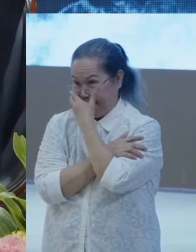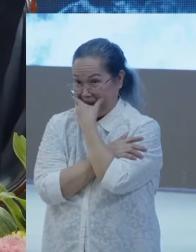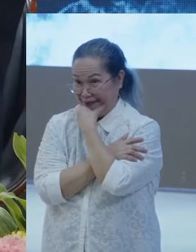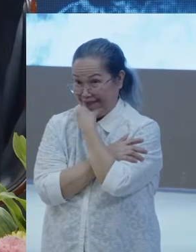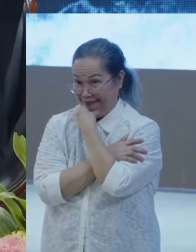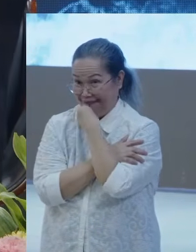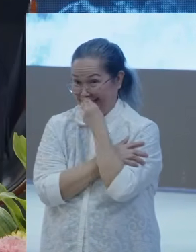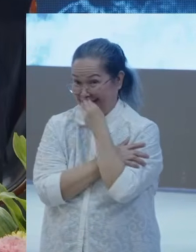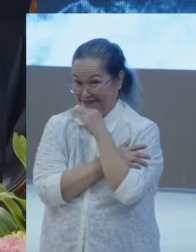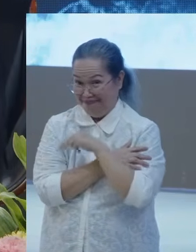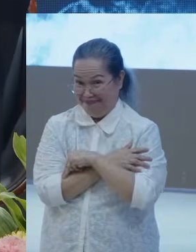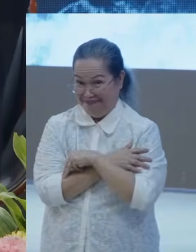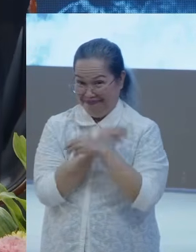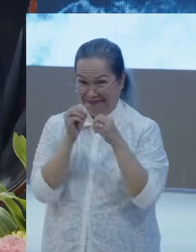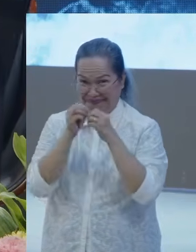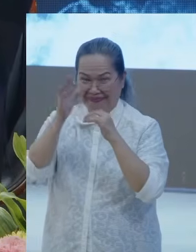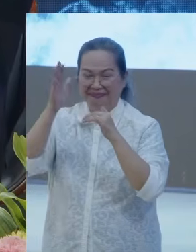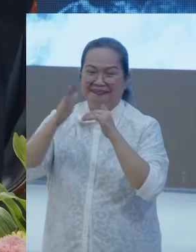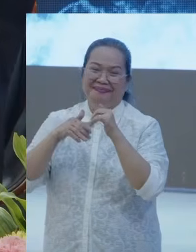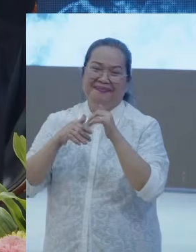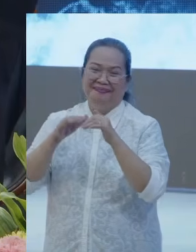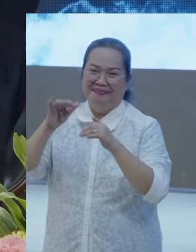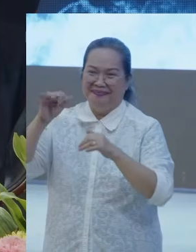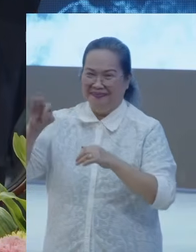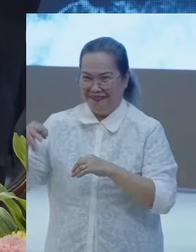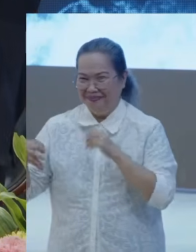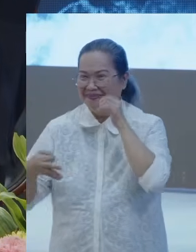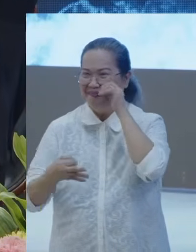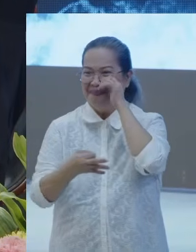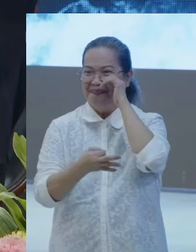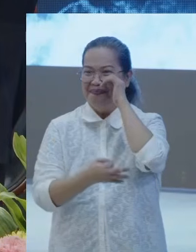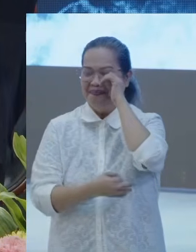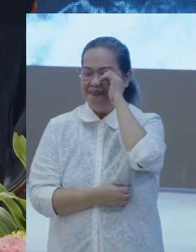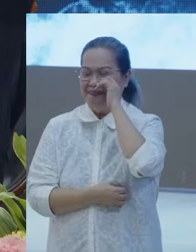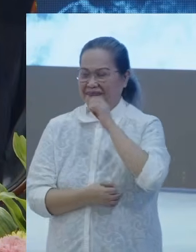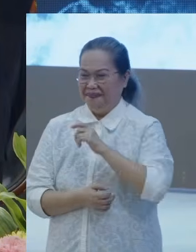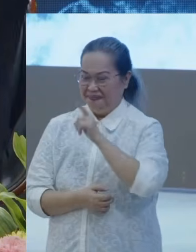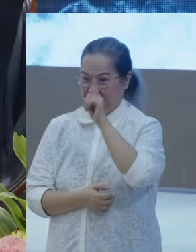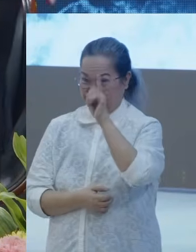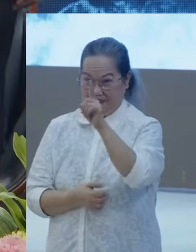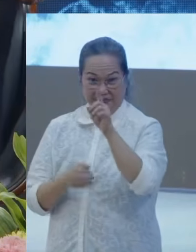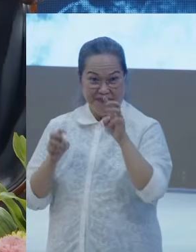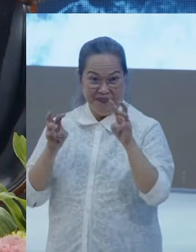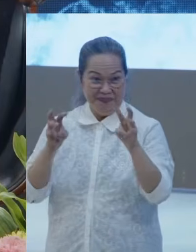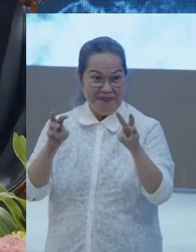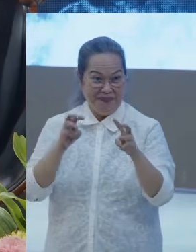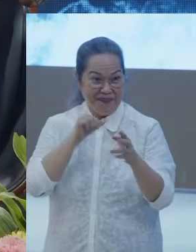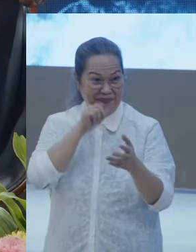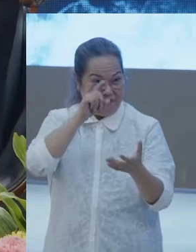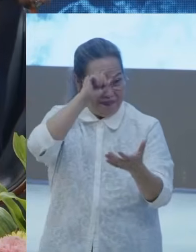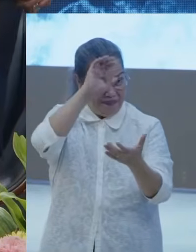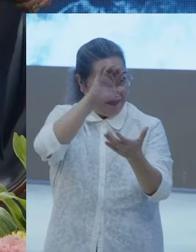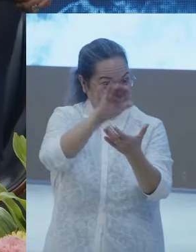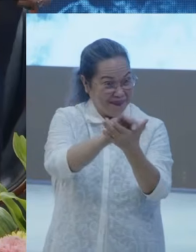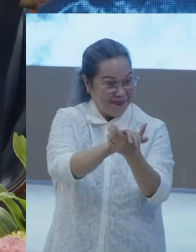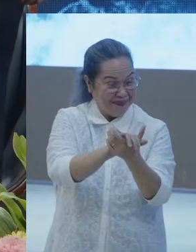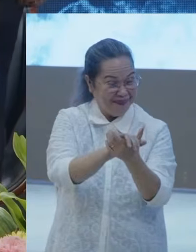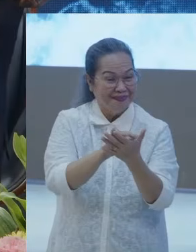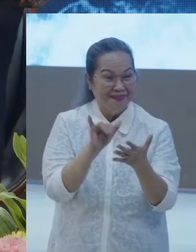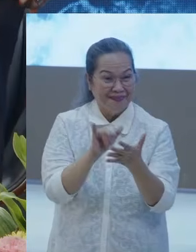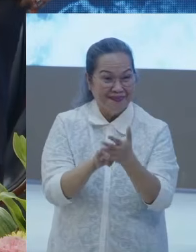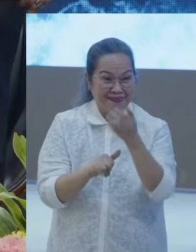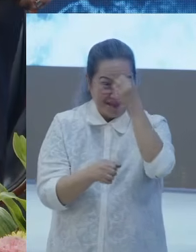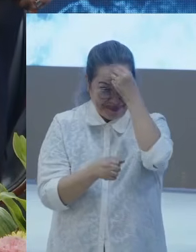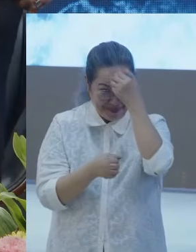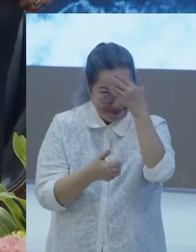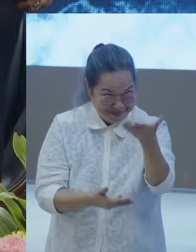mensahe. Mas higit sa mensahe ni Jonah. Isang kapahamakan ang hindi maniwala sa kanya na tumupad